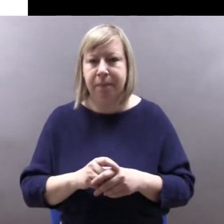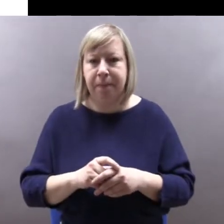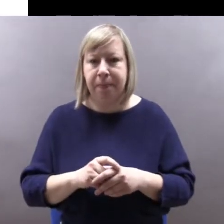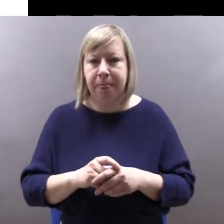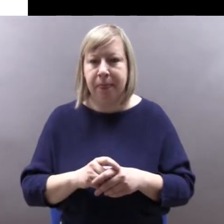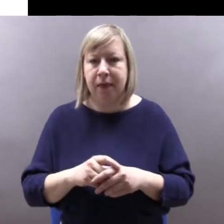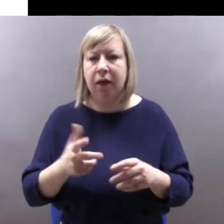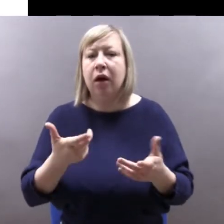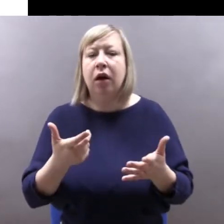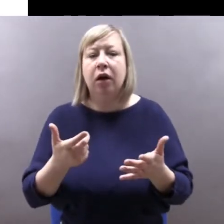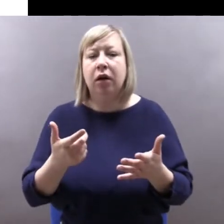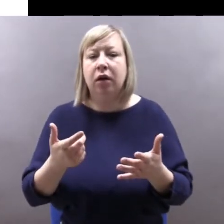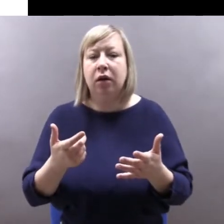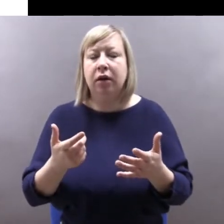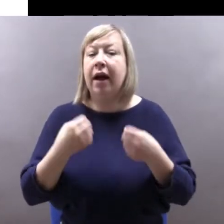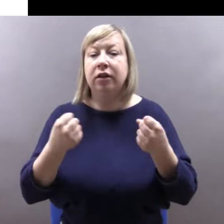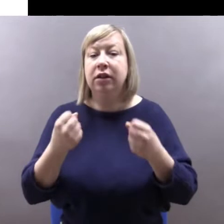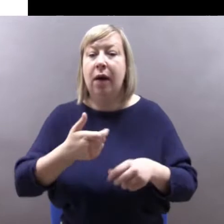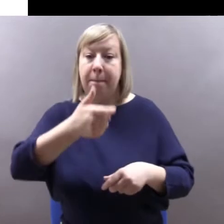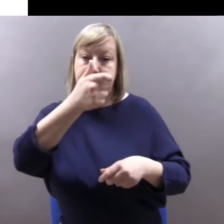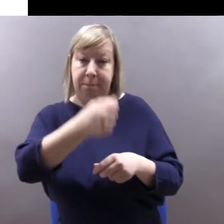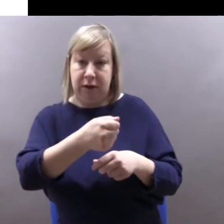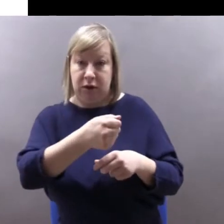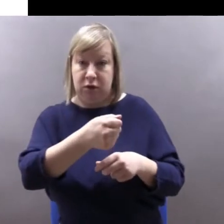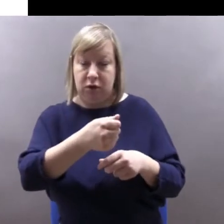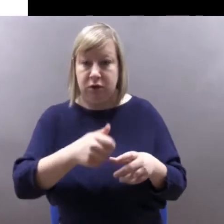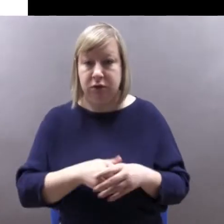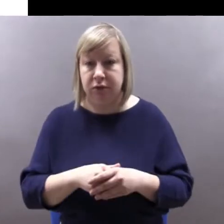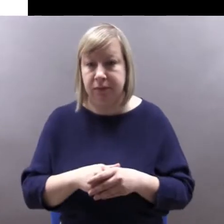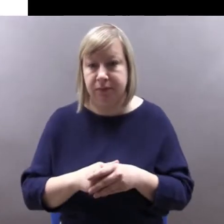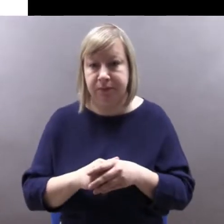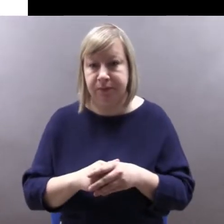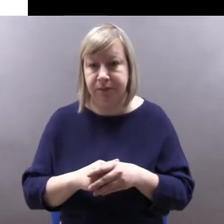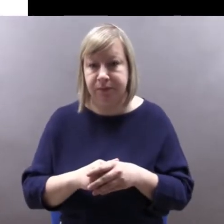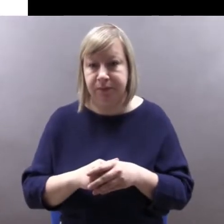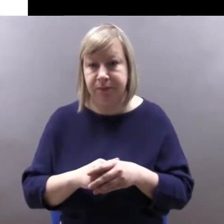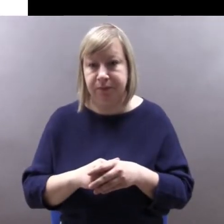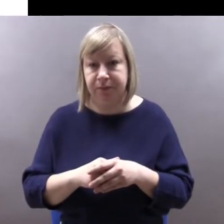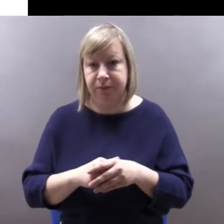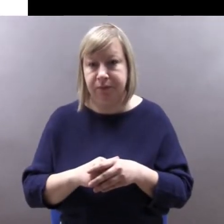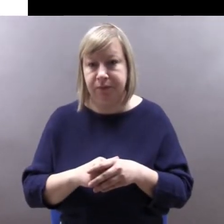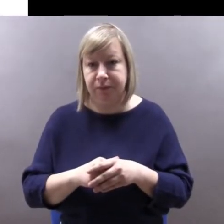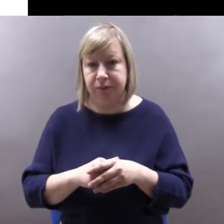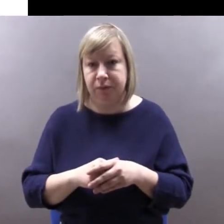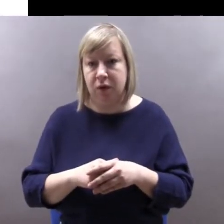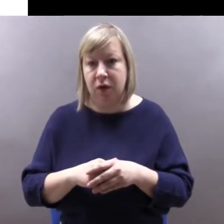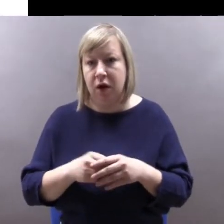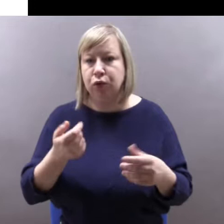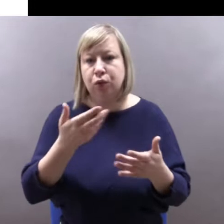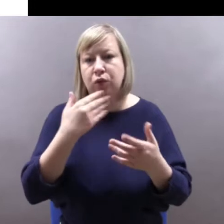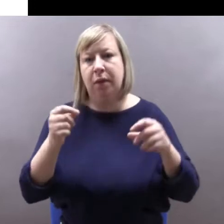telefonu, tylko jest po prostu obsługa ekspozycji, która stoi, ma przy sobie